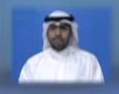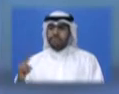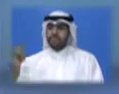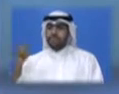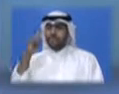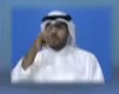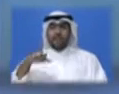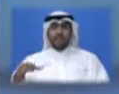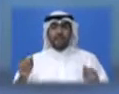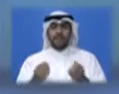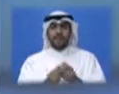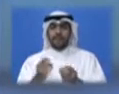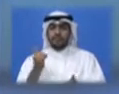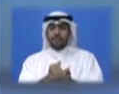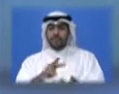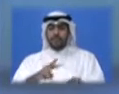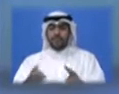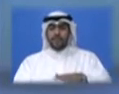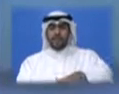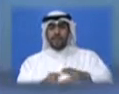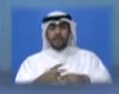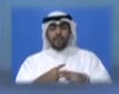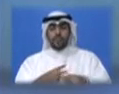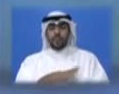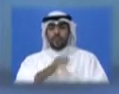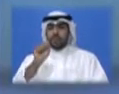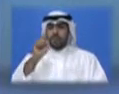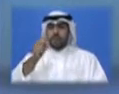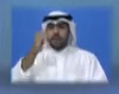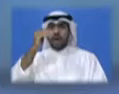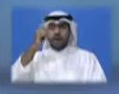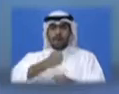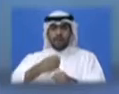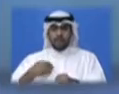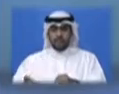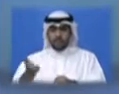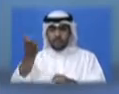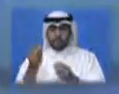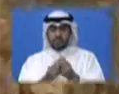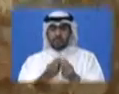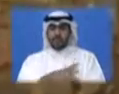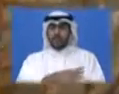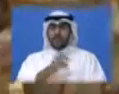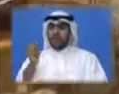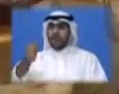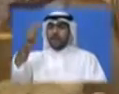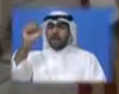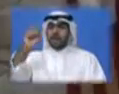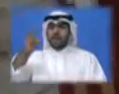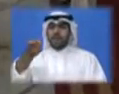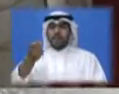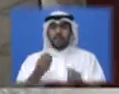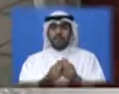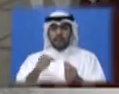غادر مبعوث حضرة صاحب السمو أمير البلاد الشيخ صباح الأحمد الجابر الصباح حفظه الله وارعاه سمو الشيخ ناصر محمد الأحمد الصباح البلاد